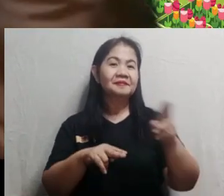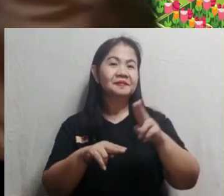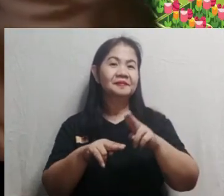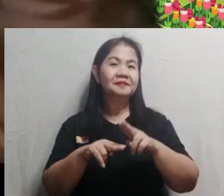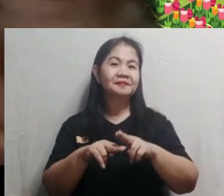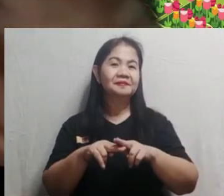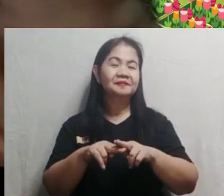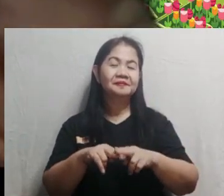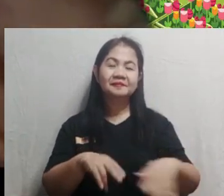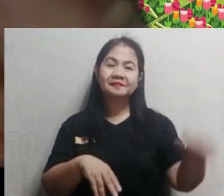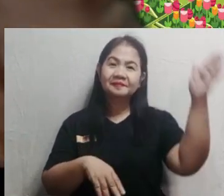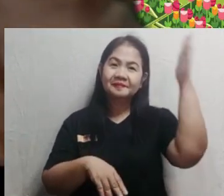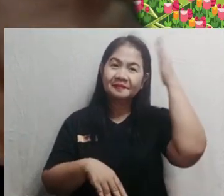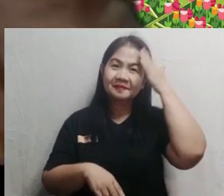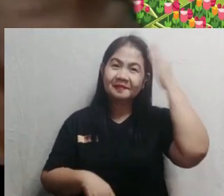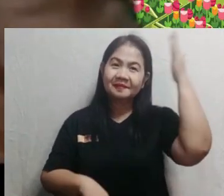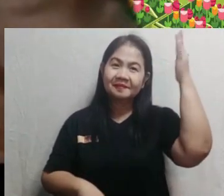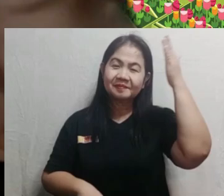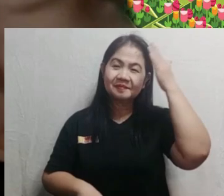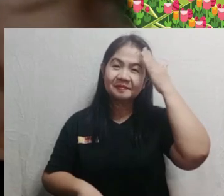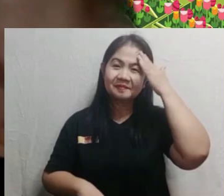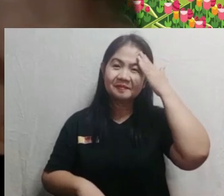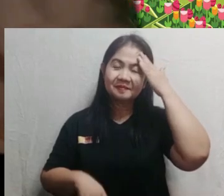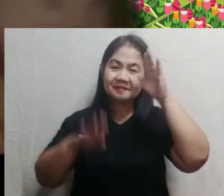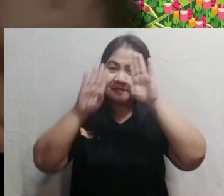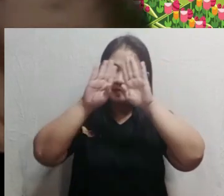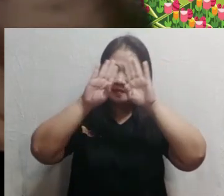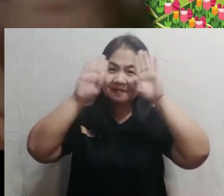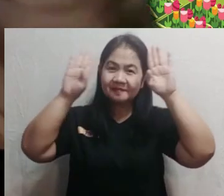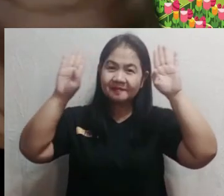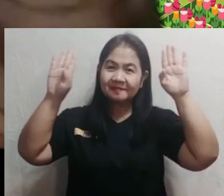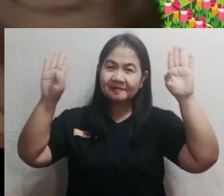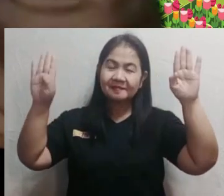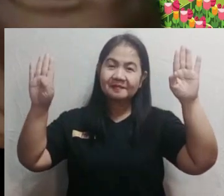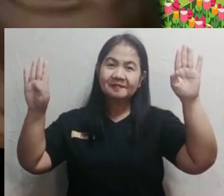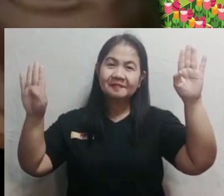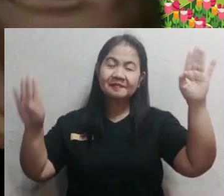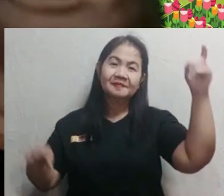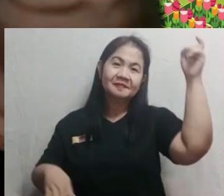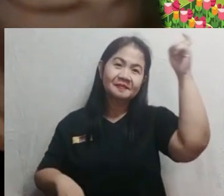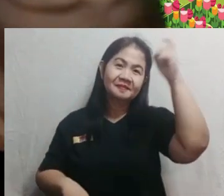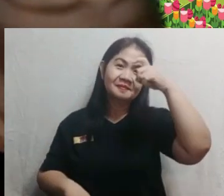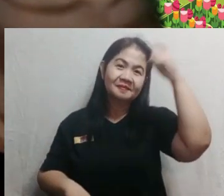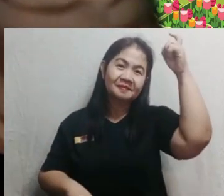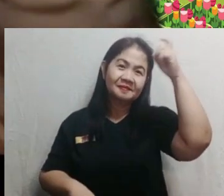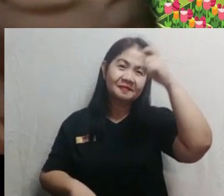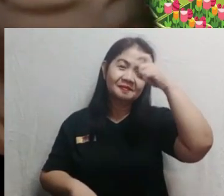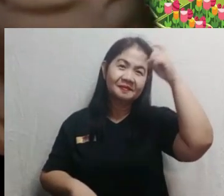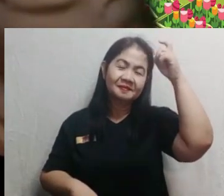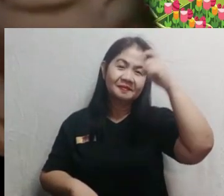Dagdagan ang iyong kaalaman, palawakin ang iyong